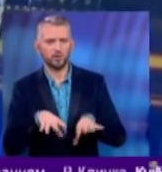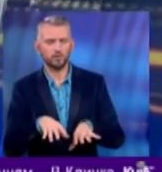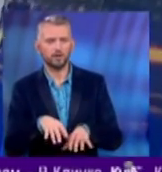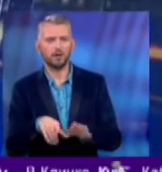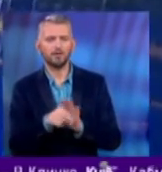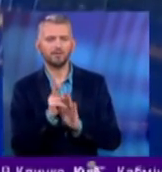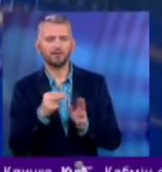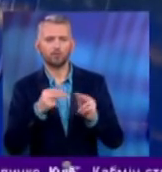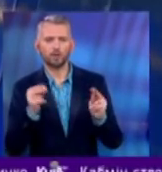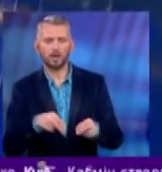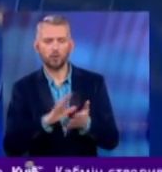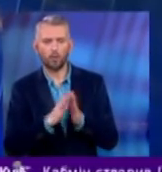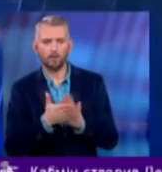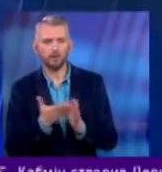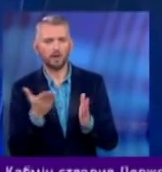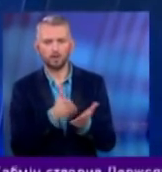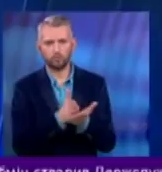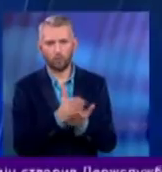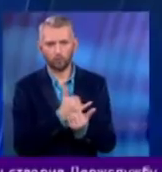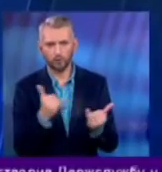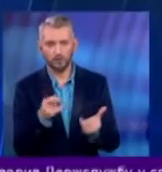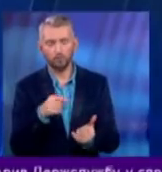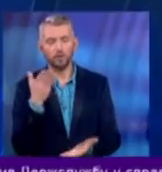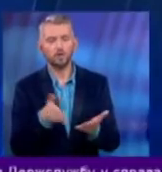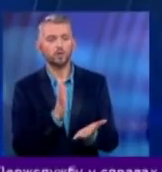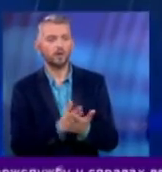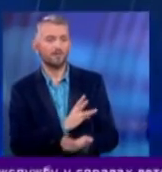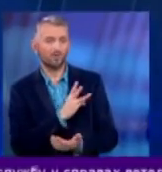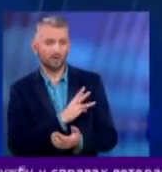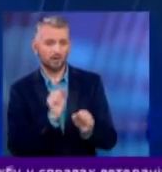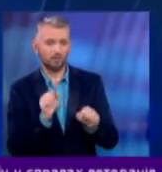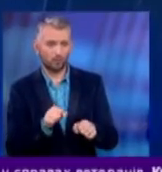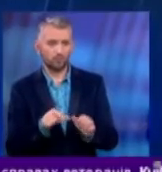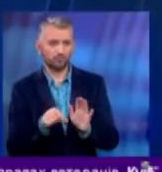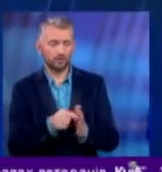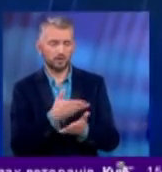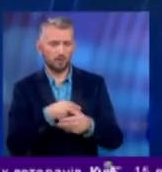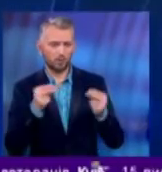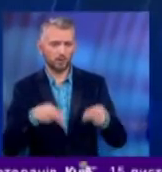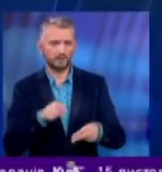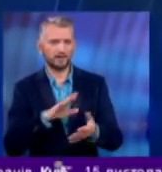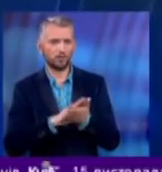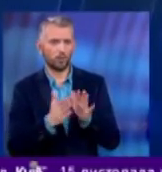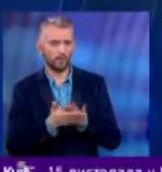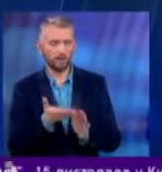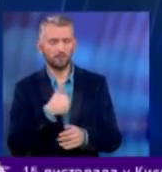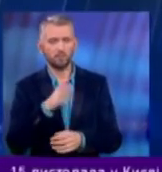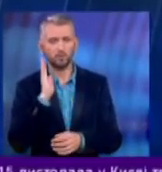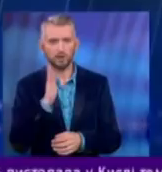ким укладати договори і на які послуги. Тому якщо є бажання, то можна з нами укласти цей договір, і ми